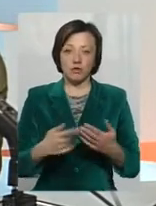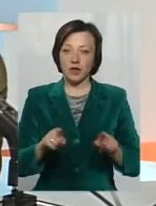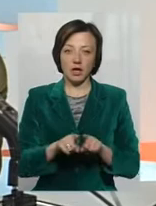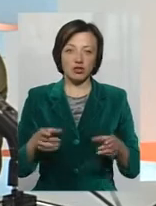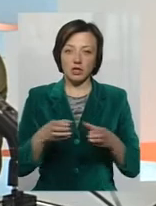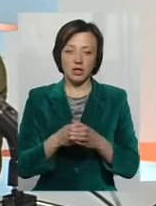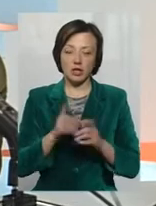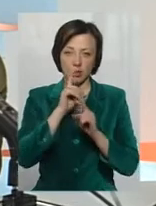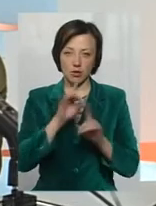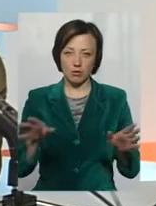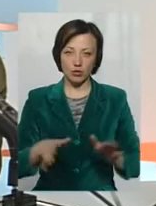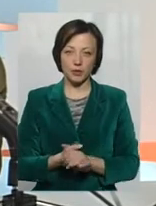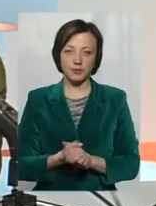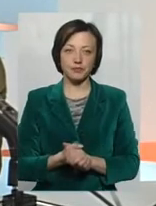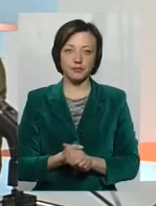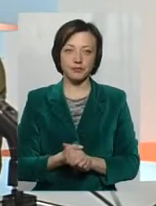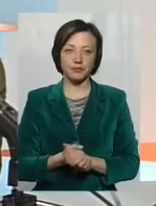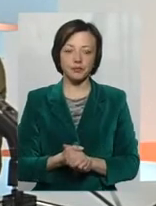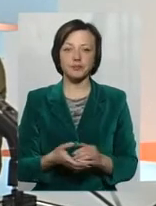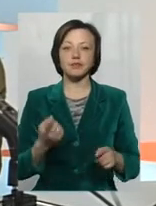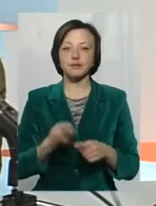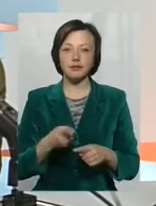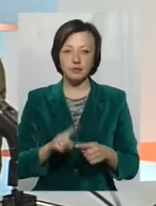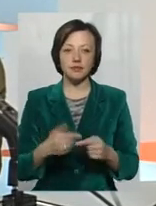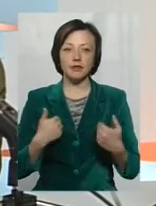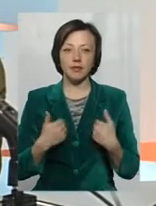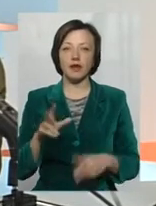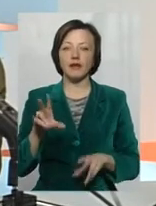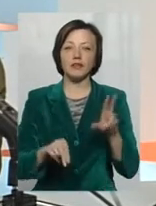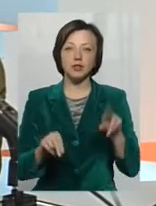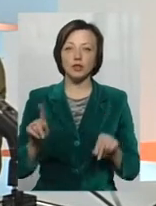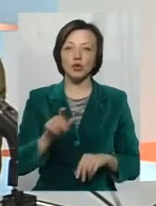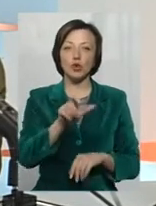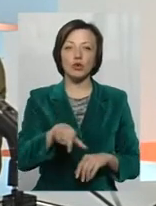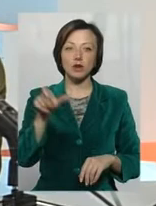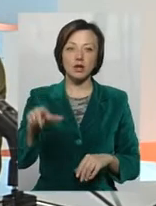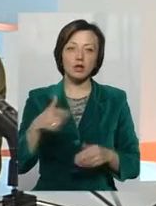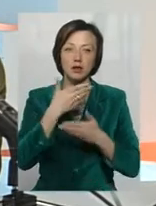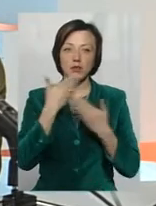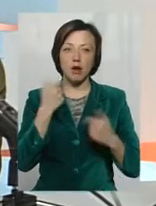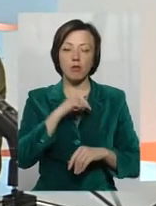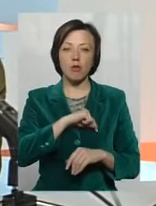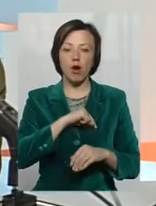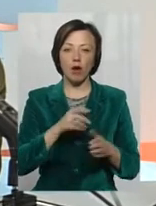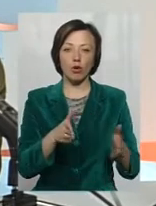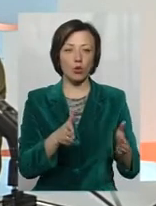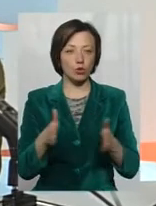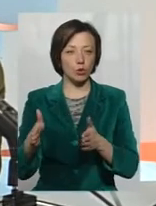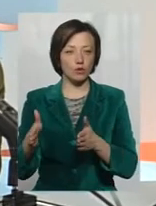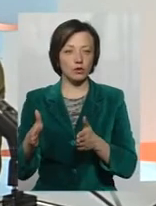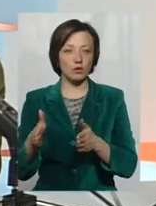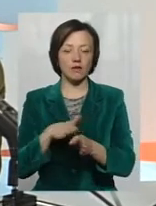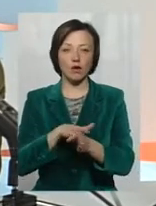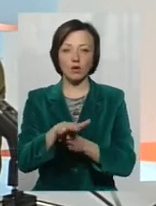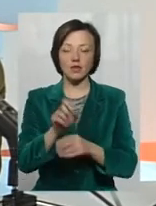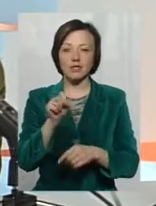вони проходити не будуть. Ну, це я вважаю, що в людей немає моральної готовності